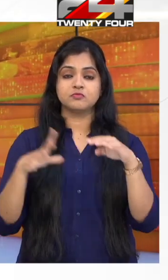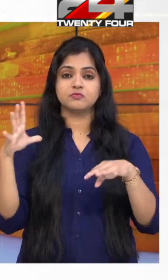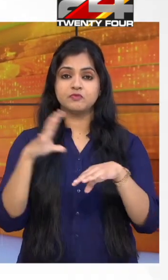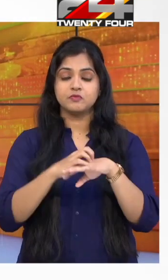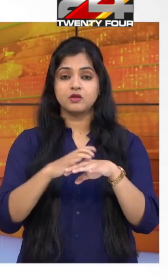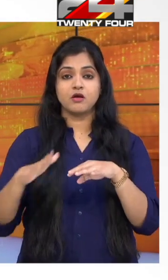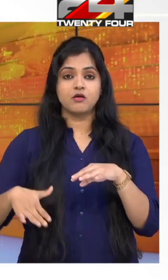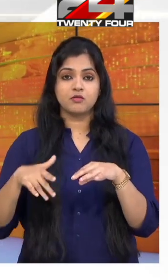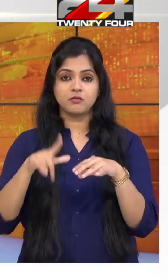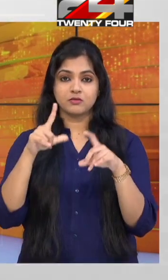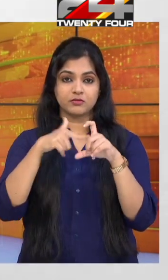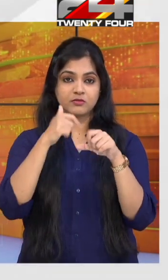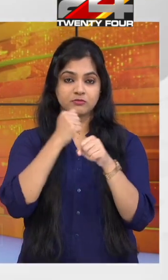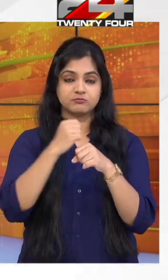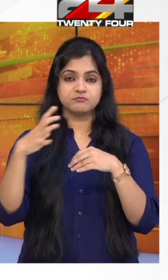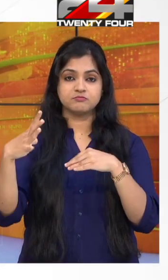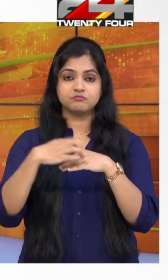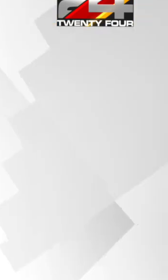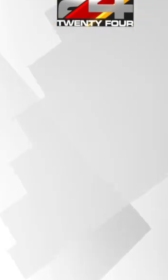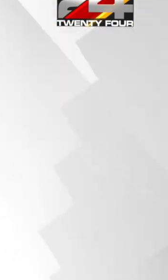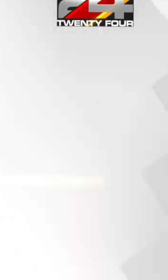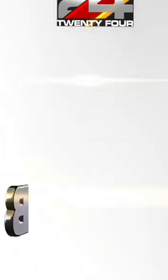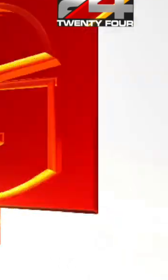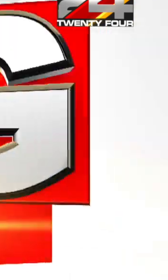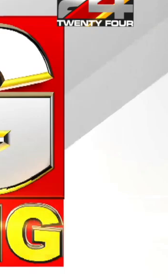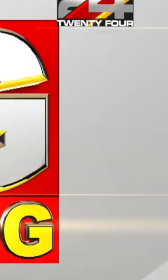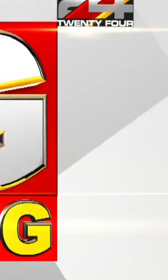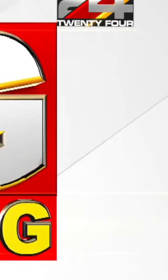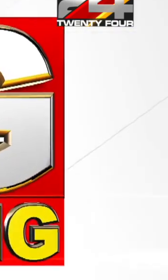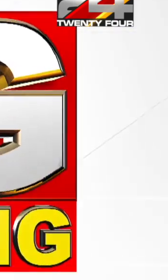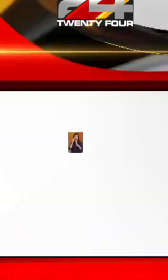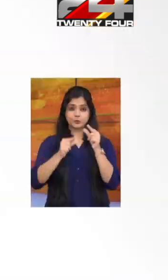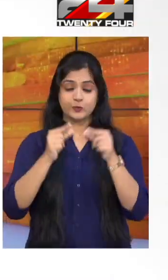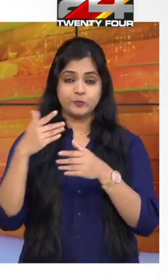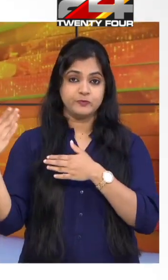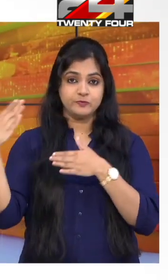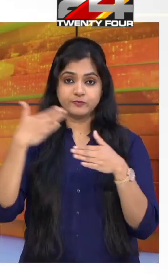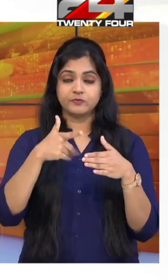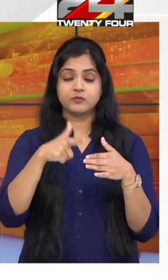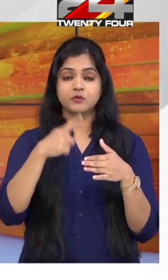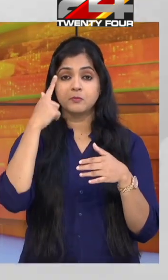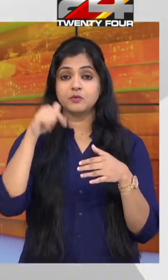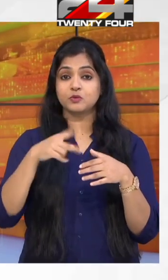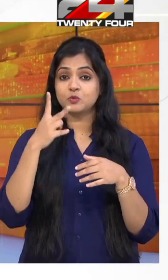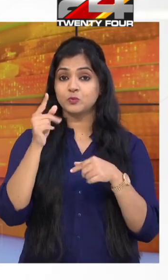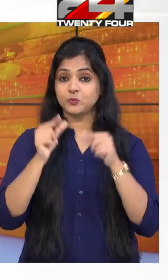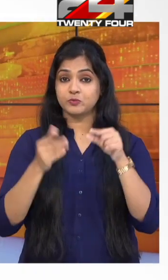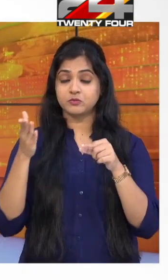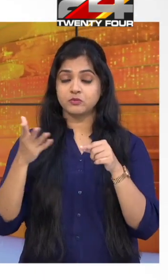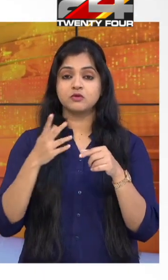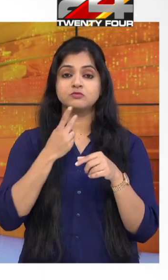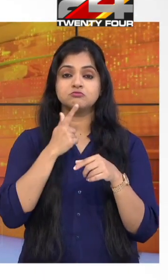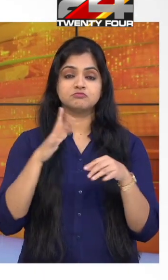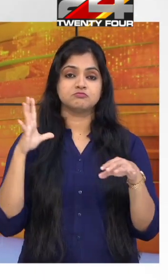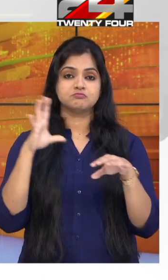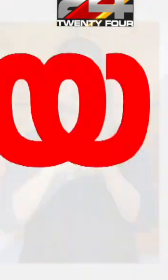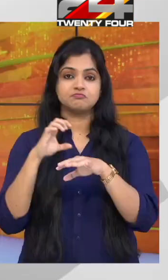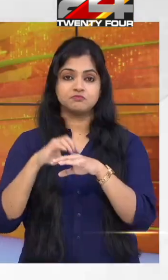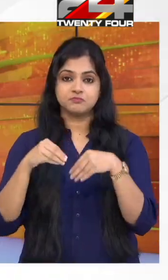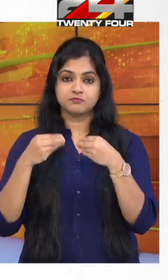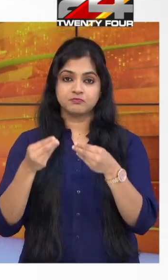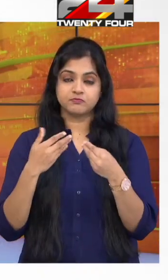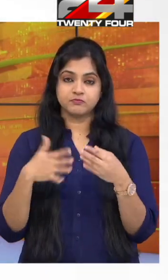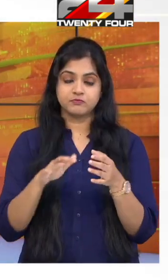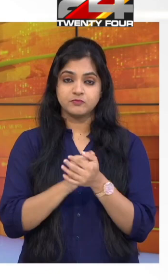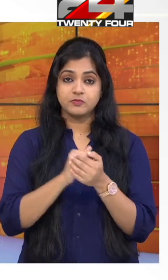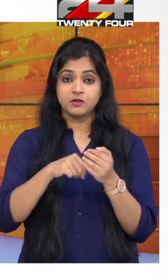കടിച്ചത്. ഈ സമയത്ത് രക്ഷിക്കാനായി സമീപത്തുള്ള 2 പേർ വീട്ടിലേക്ക് കയറി വന്നപ്പോൾ ഈ 2 പേരെയും നായ കടിച്ചു. പിന്നീട് ഈ നായ അവിടെ